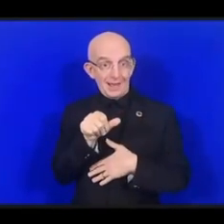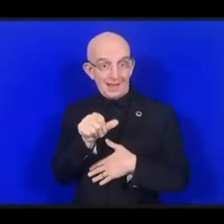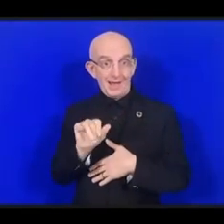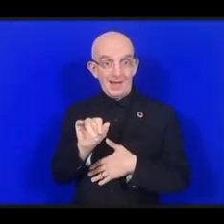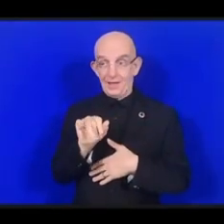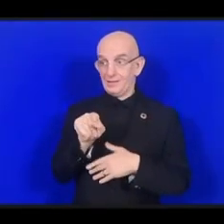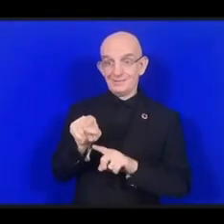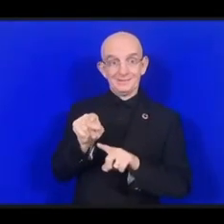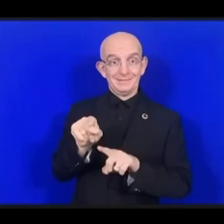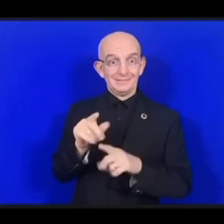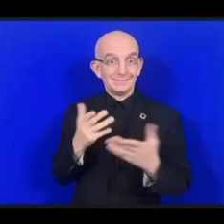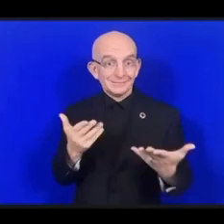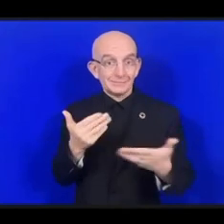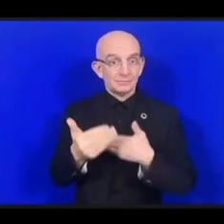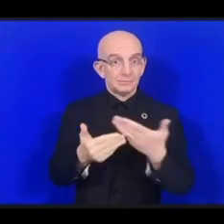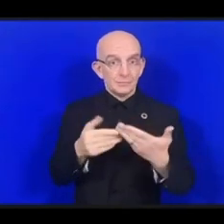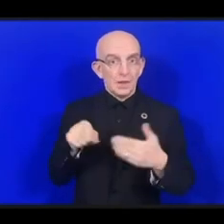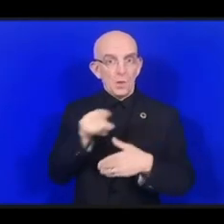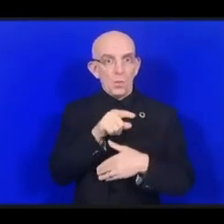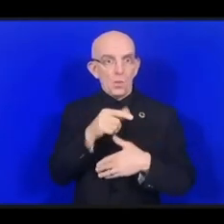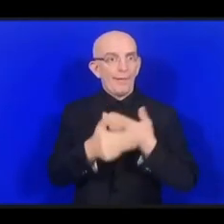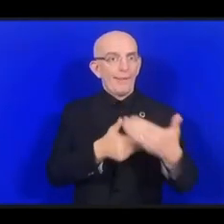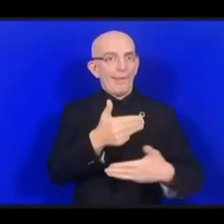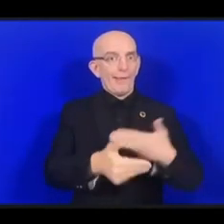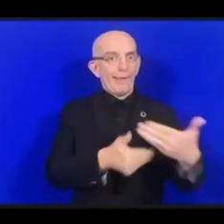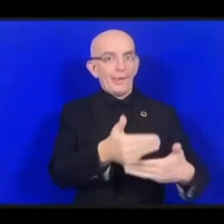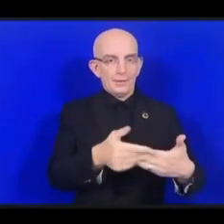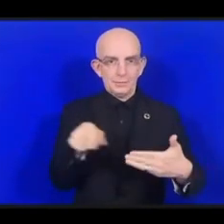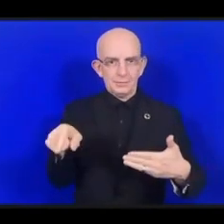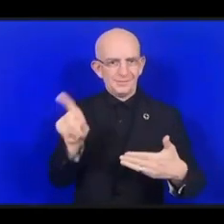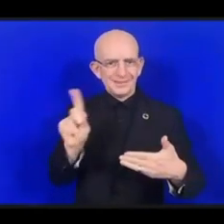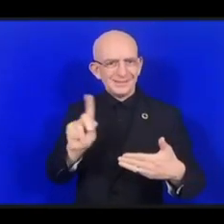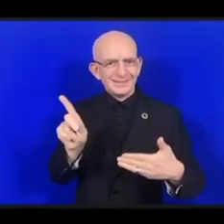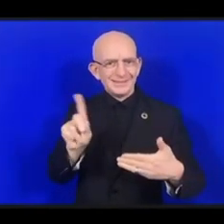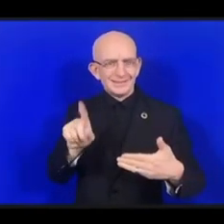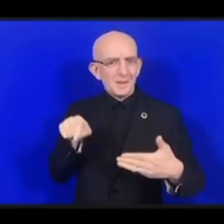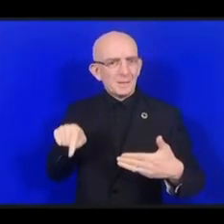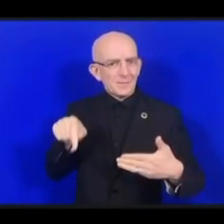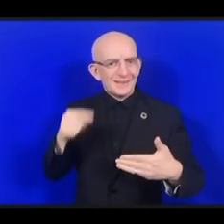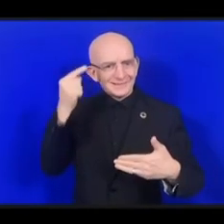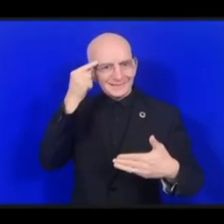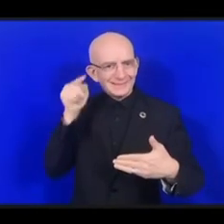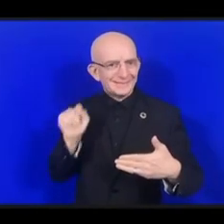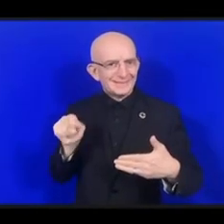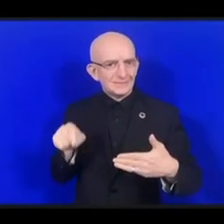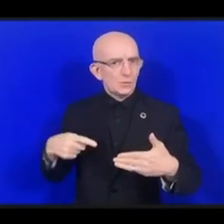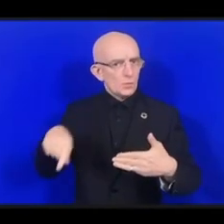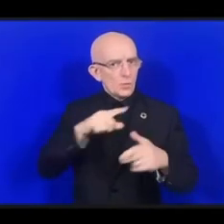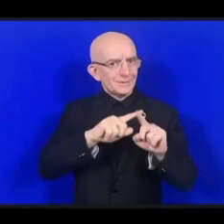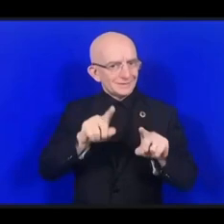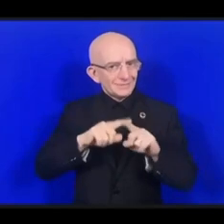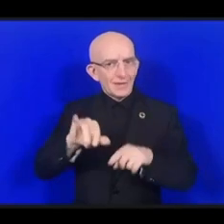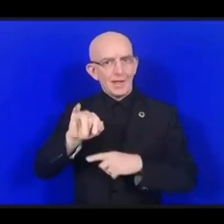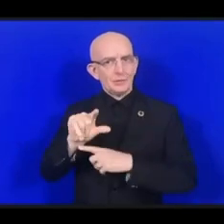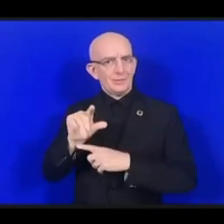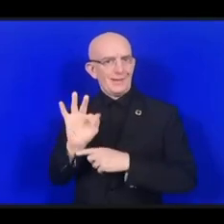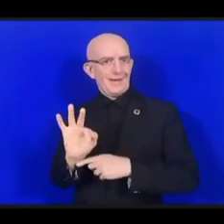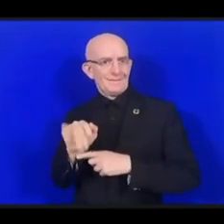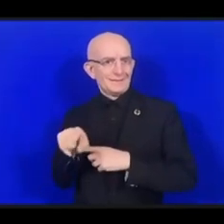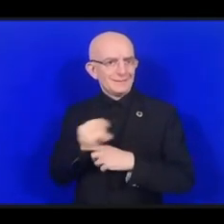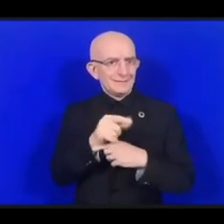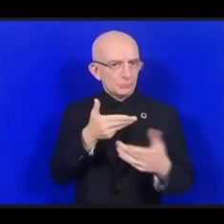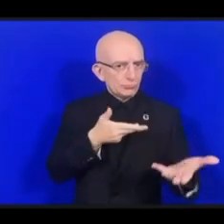利用起来，促进合作，让我们为人类造福。我们必